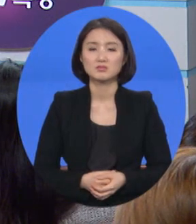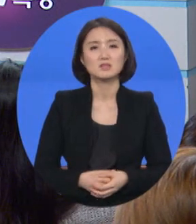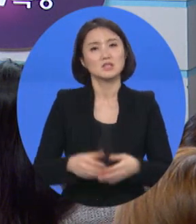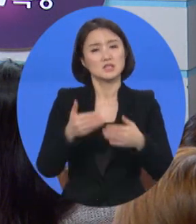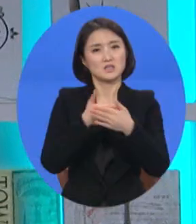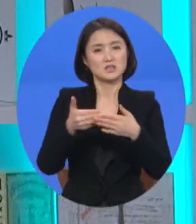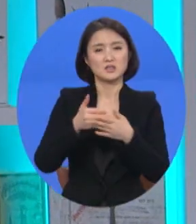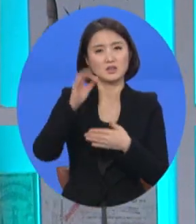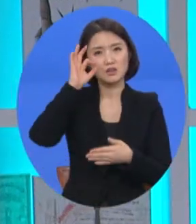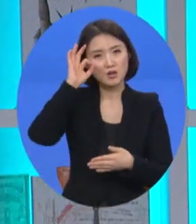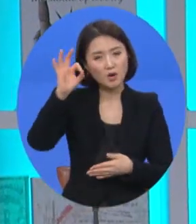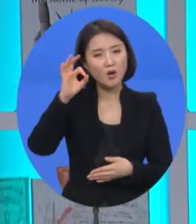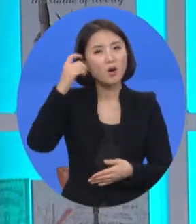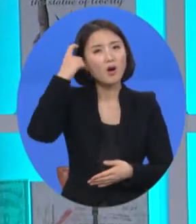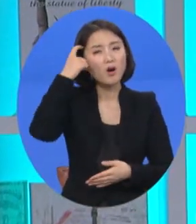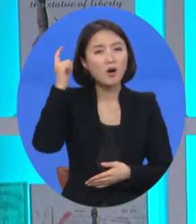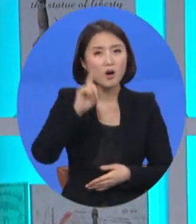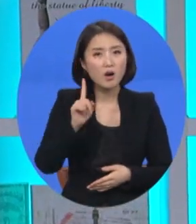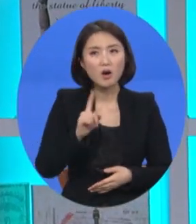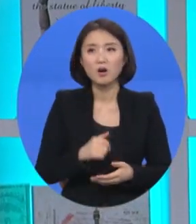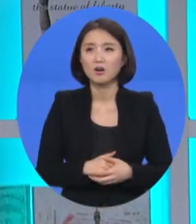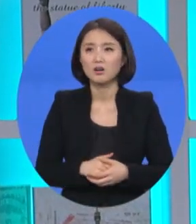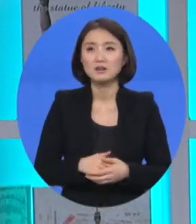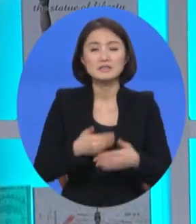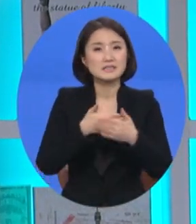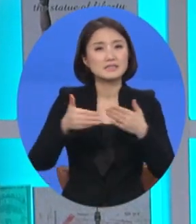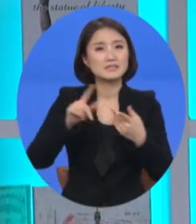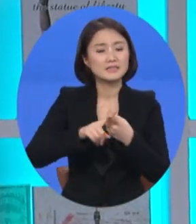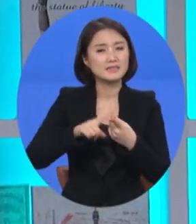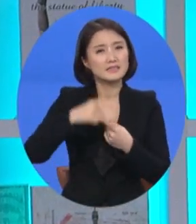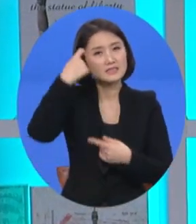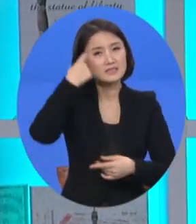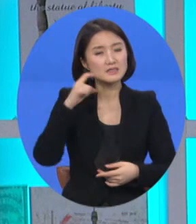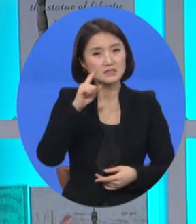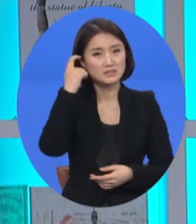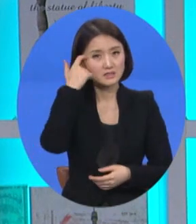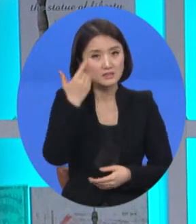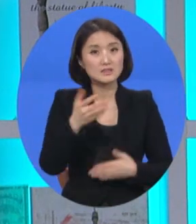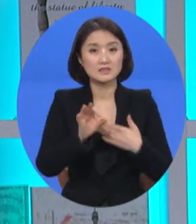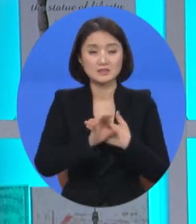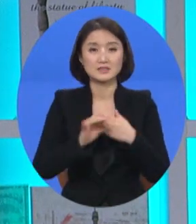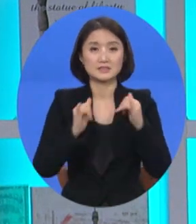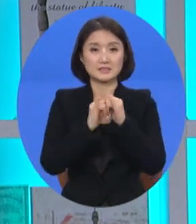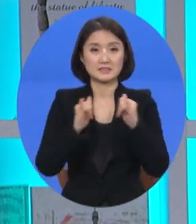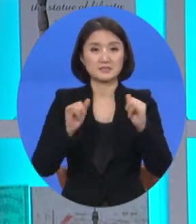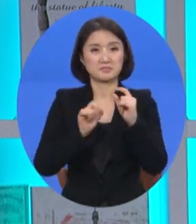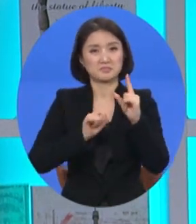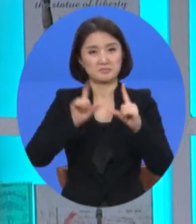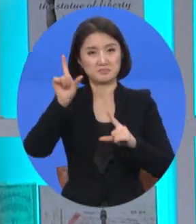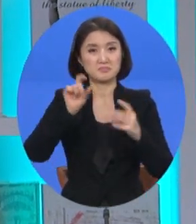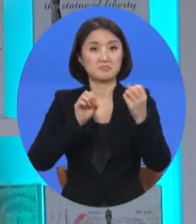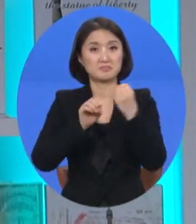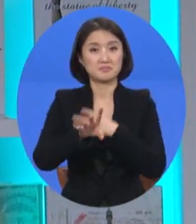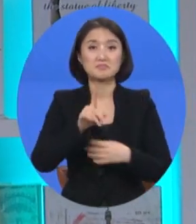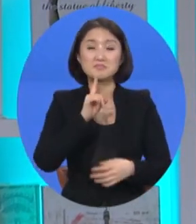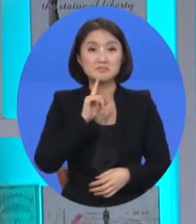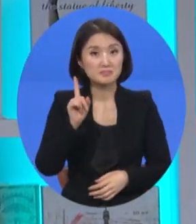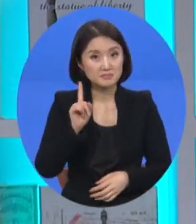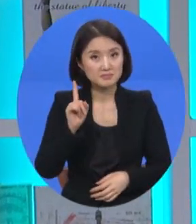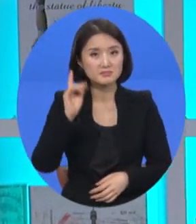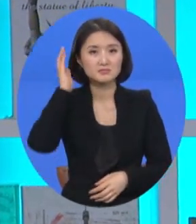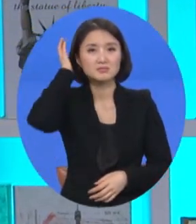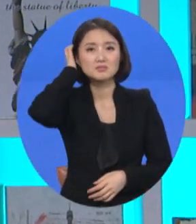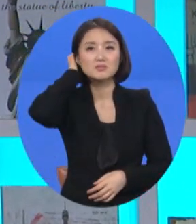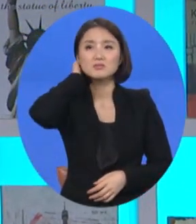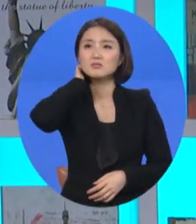보십시오 그럼 이걸 보고 난 소감 을 좀 말씀해 보십시오 라고 하면은 뭐라고 얘기를 할까요 아마 이렇게 얘기할 지 모릅니다